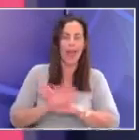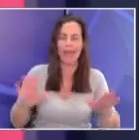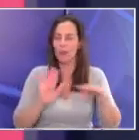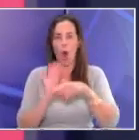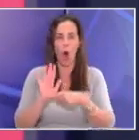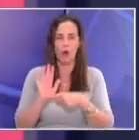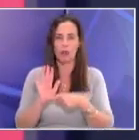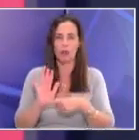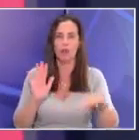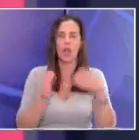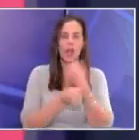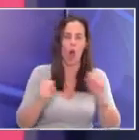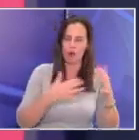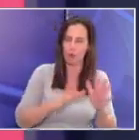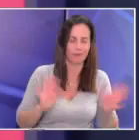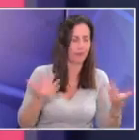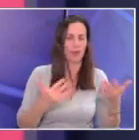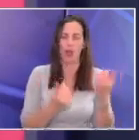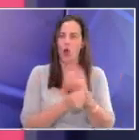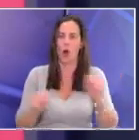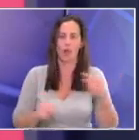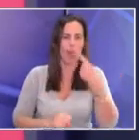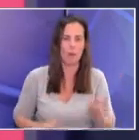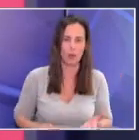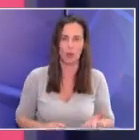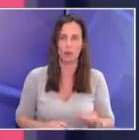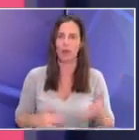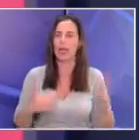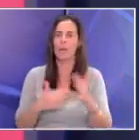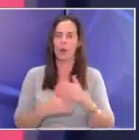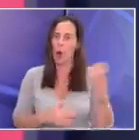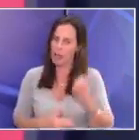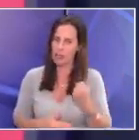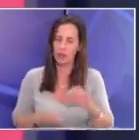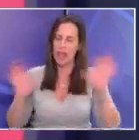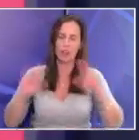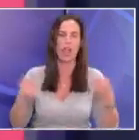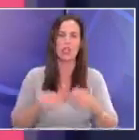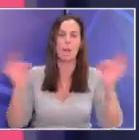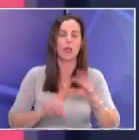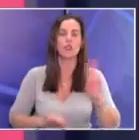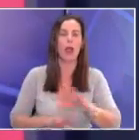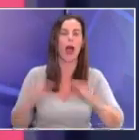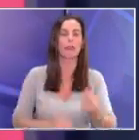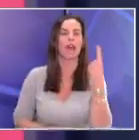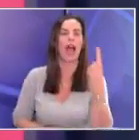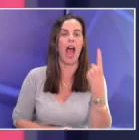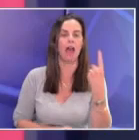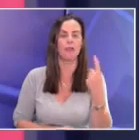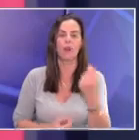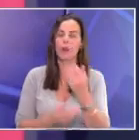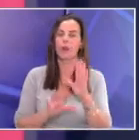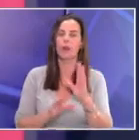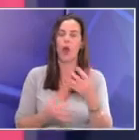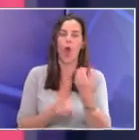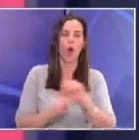החוק הזה לחופש הביקורת, לחופש הביטוי, לביקורת נוקבת, שום דבר. יש גם רק דבר אחד, חופש